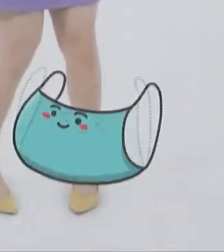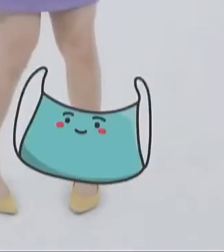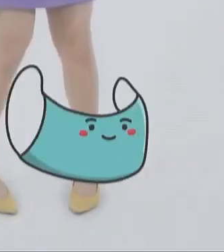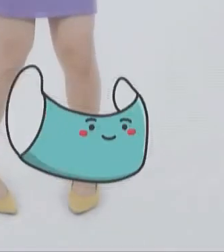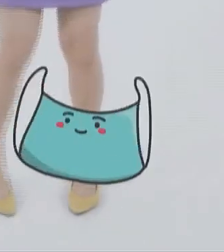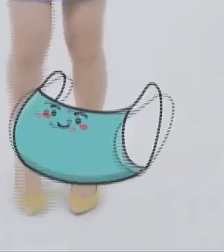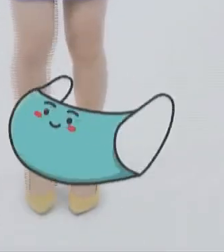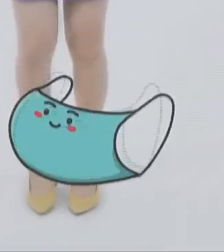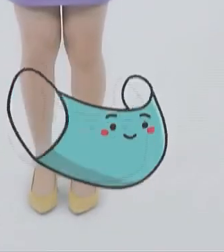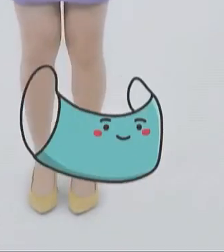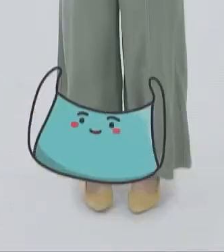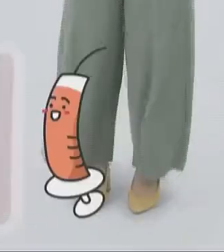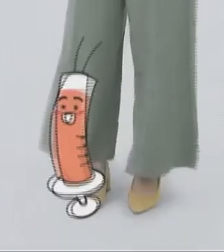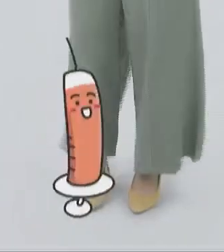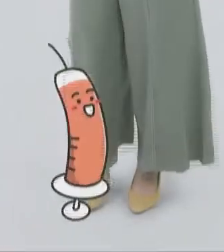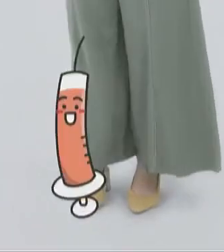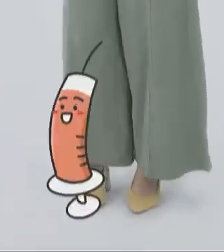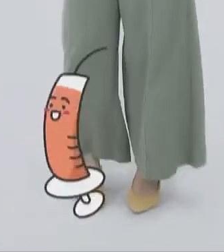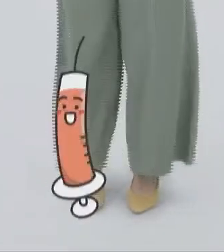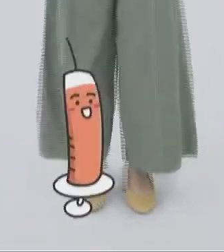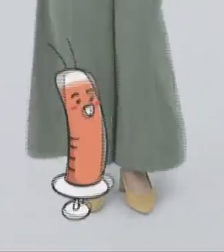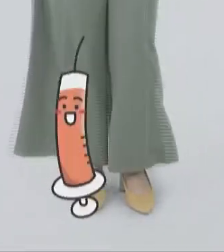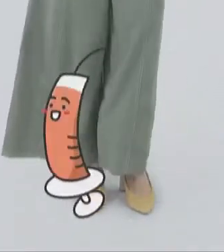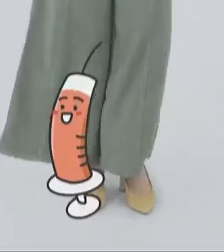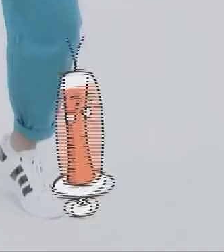ayo ayo